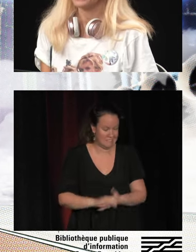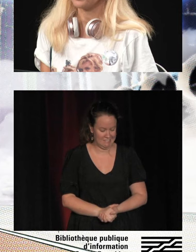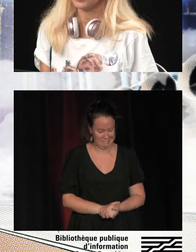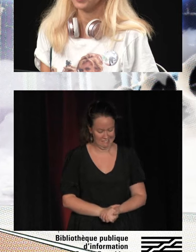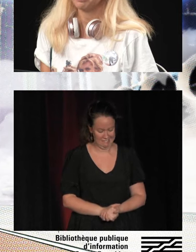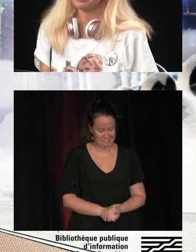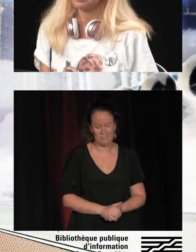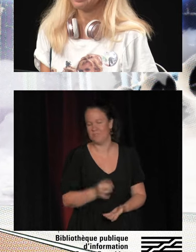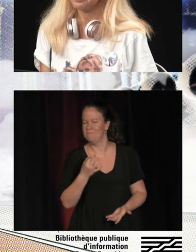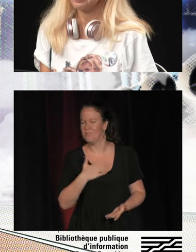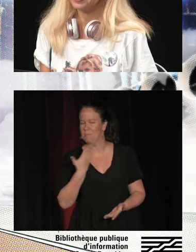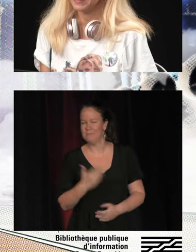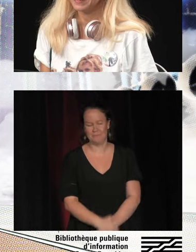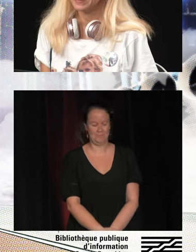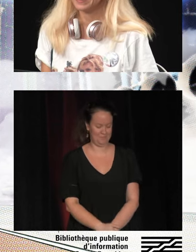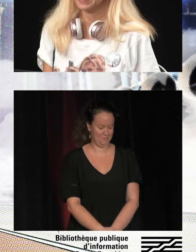En vrai, oui.